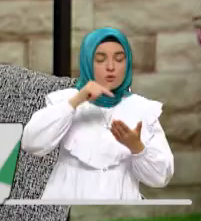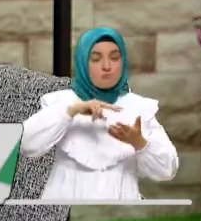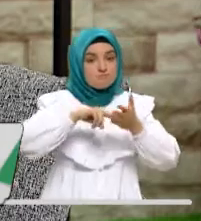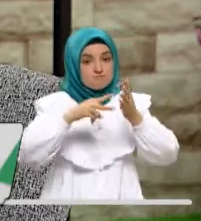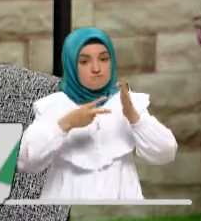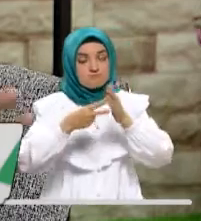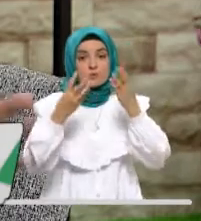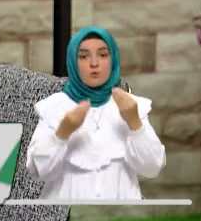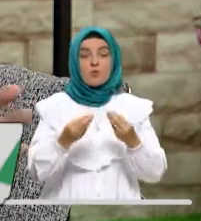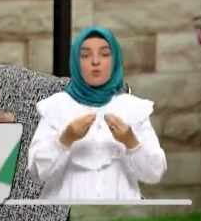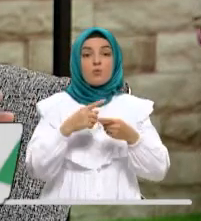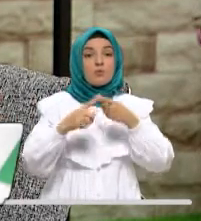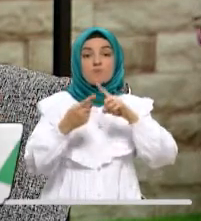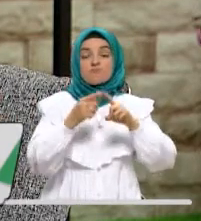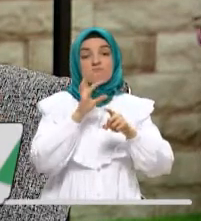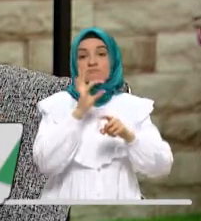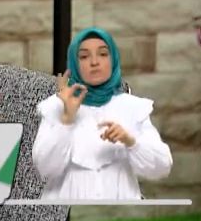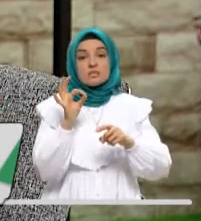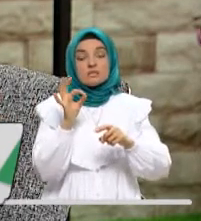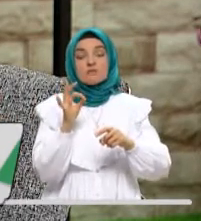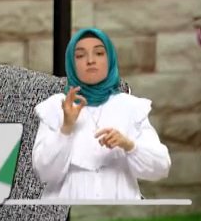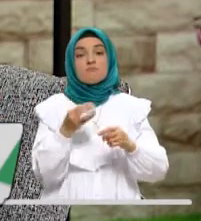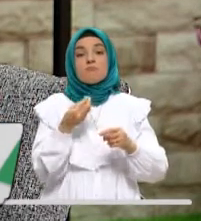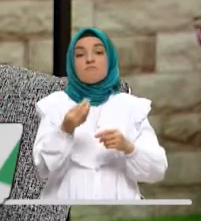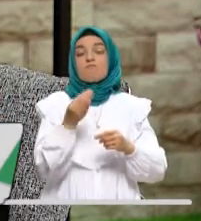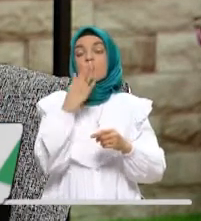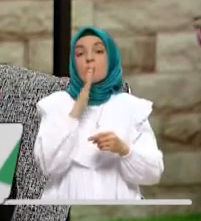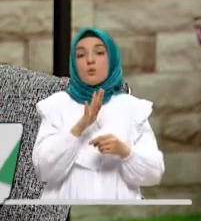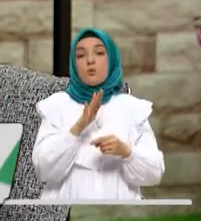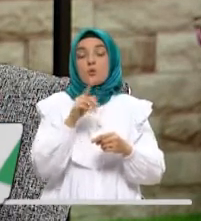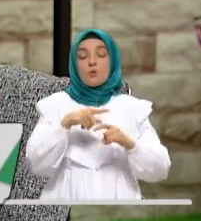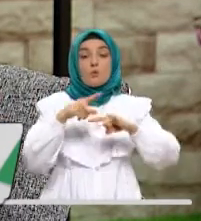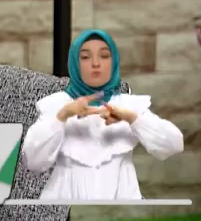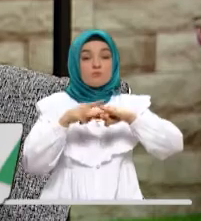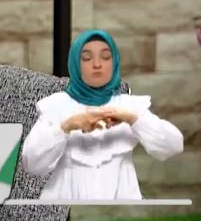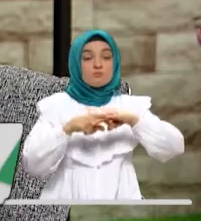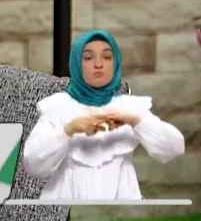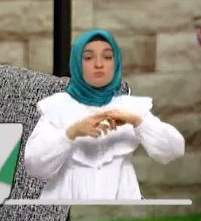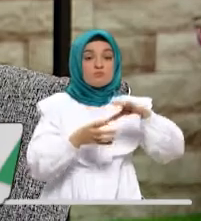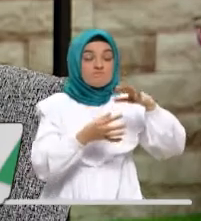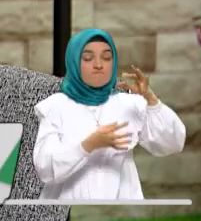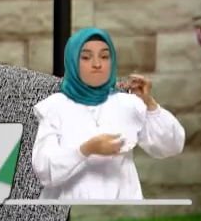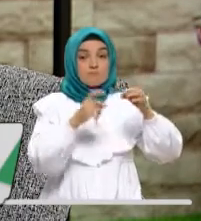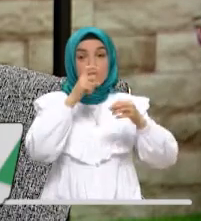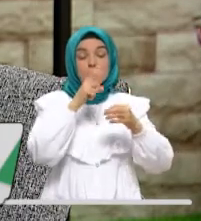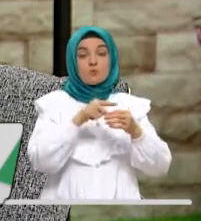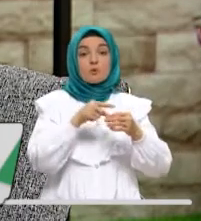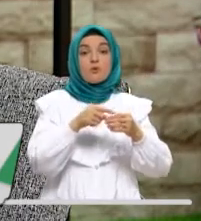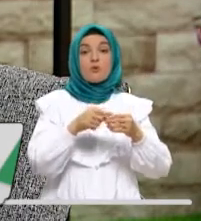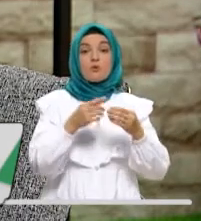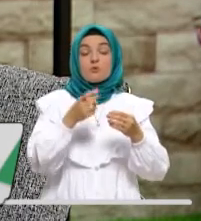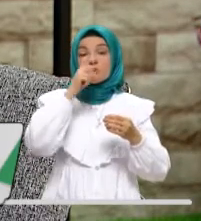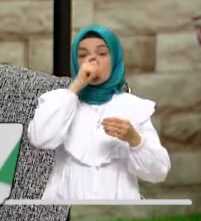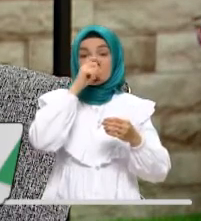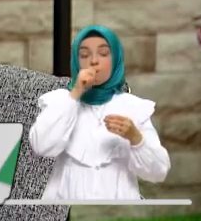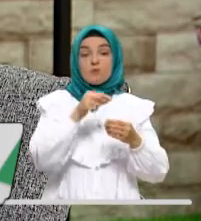bir şey yok Osmanlı'da. Kimse bağış yapmaz bu vakıflara. Hürrem Sultan eğer parası varsa ki bunlar Valide Sultanlık müessesesi dedik ya bu